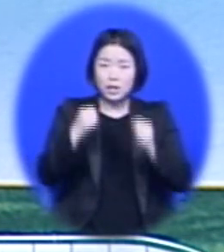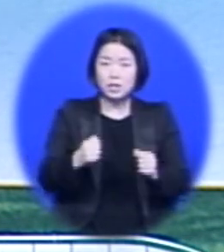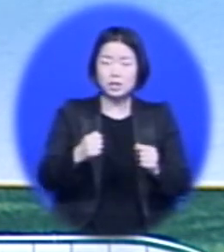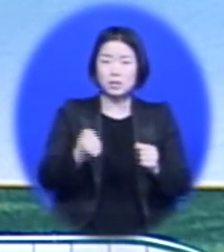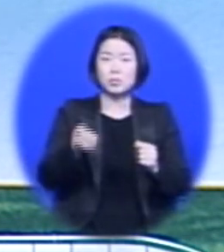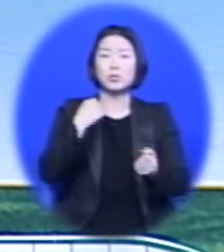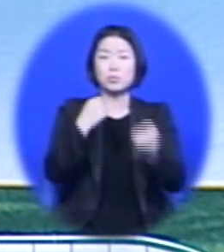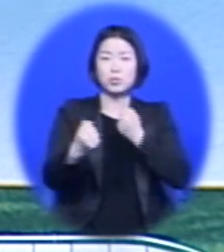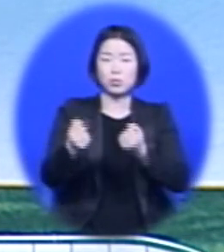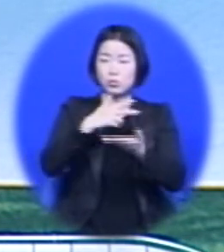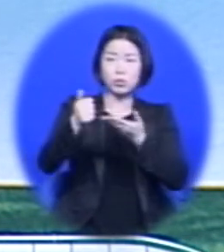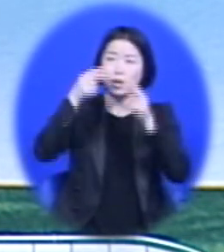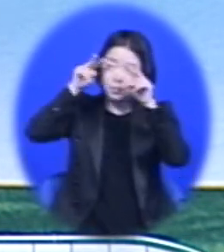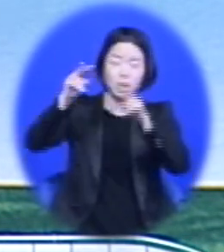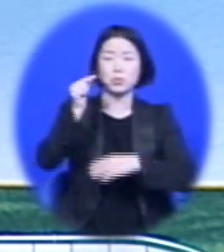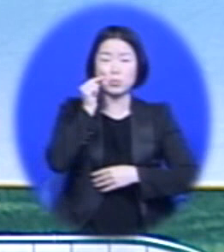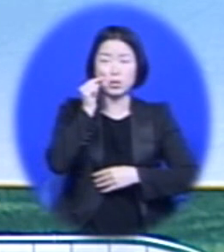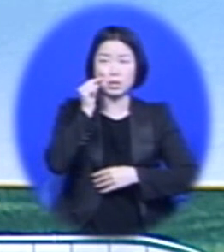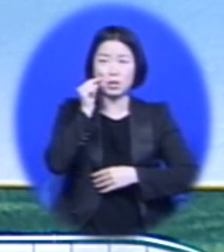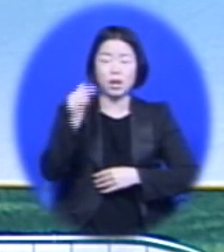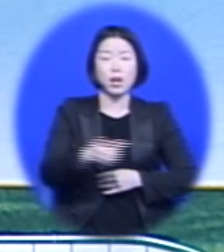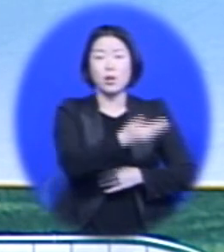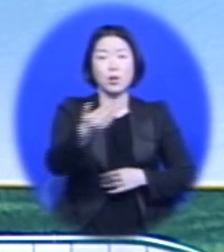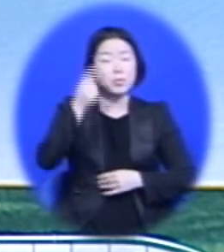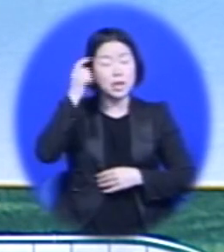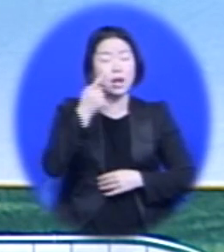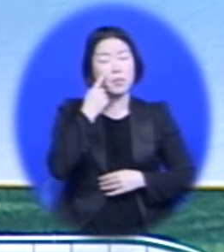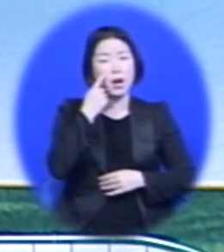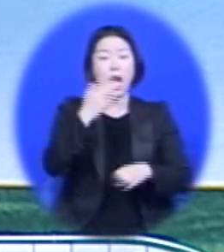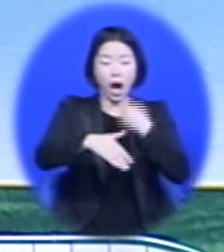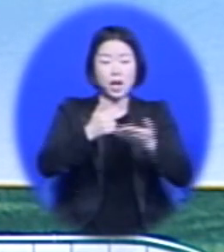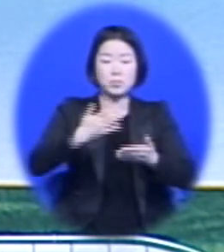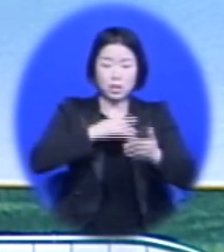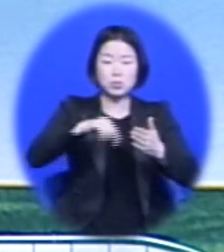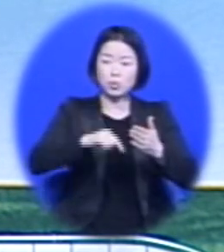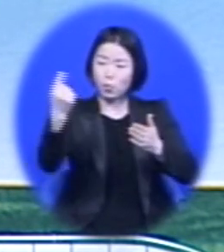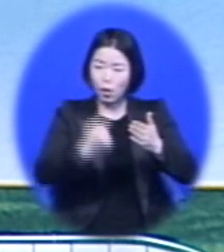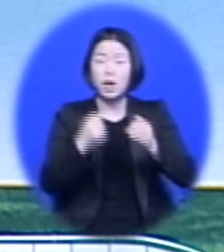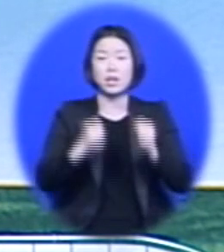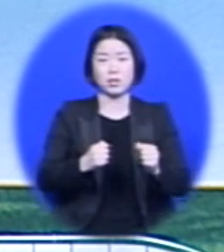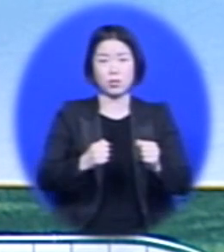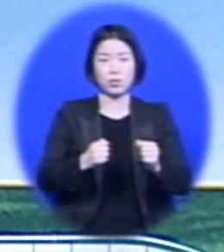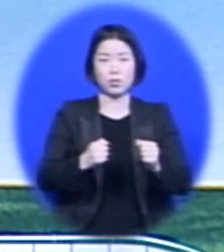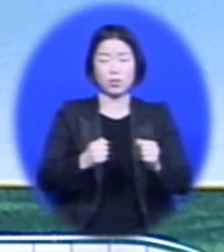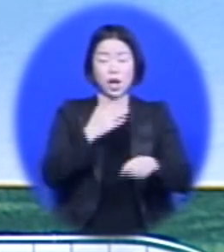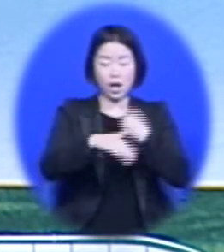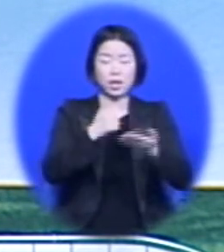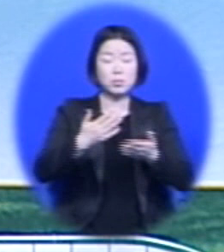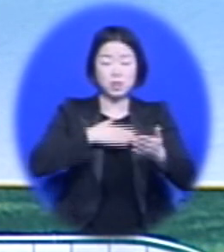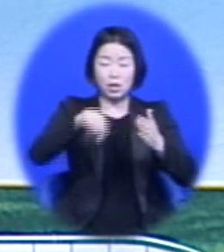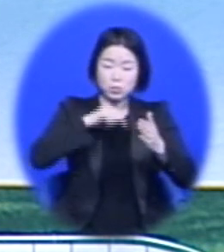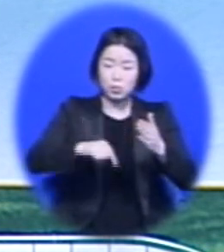만듭니다. 여러분 생각해 보세요. 하나님이 내 속에 들어와 계신 겁니다. 하나님이 내 속에 들어와